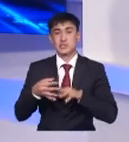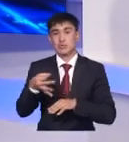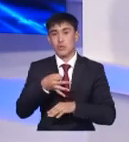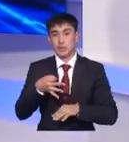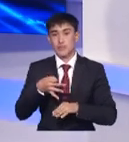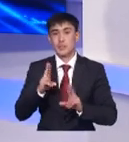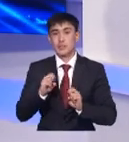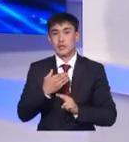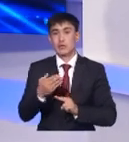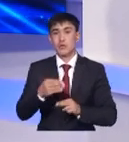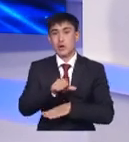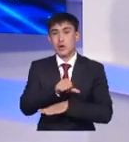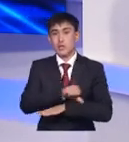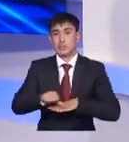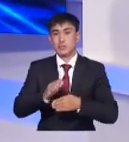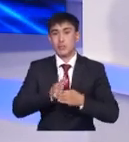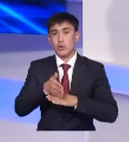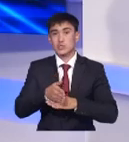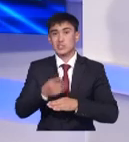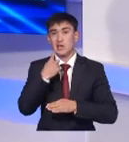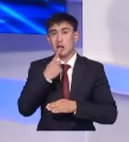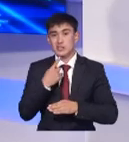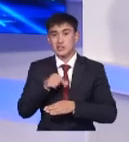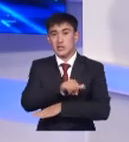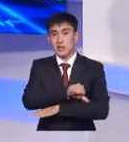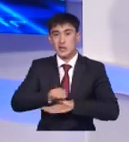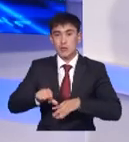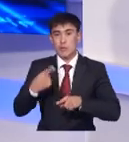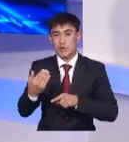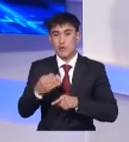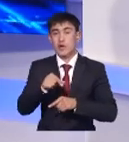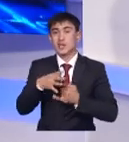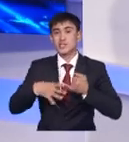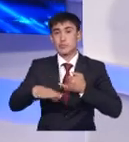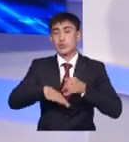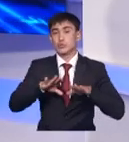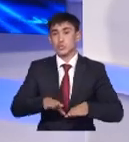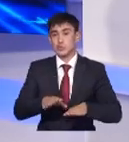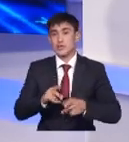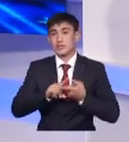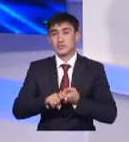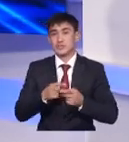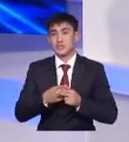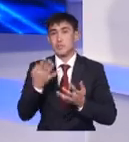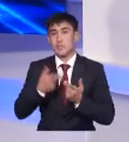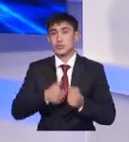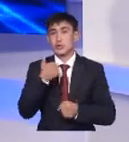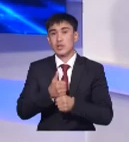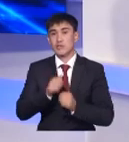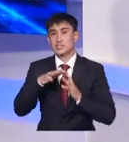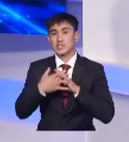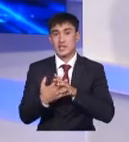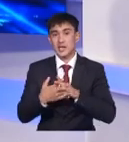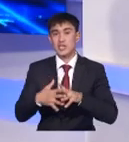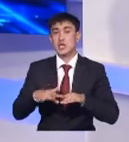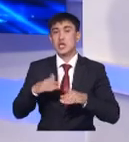сельского округа, так как его границы проходят красной линией по его земельному участку, в связи с чем между главой